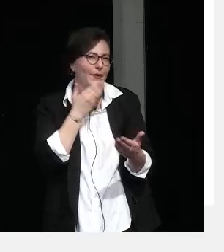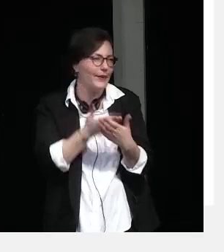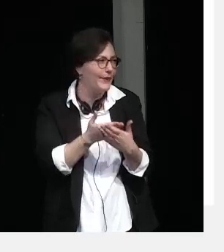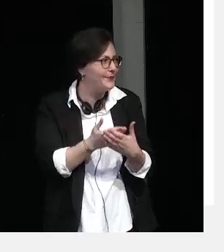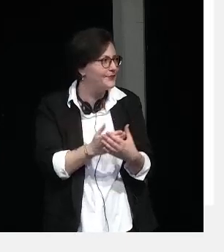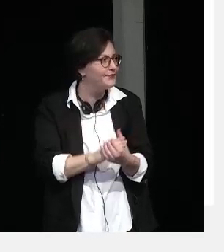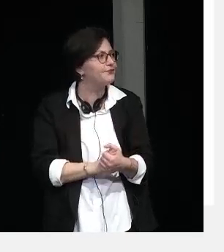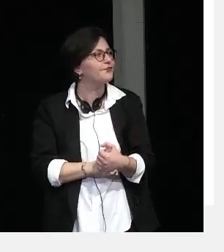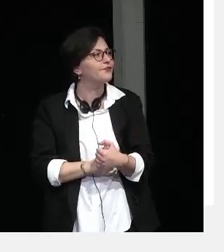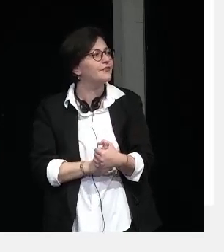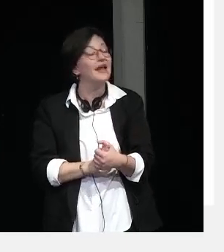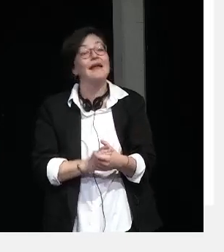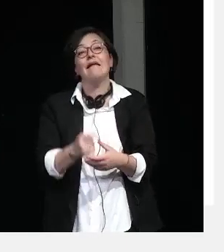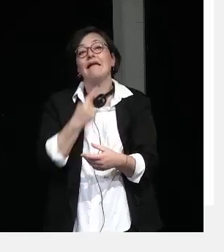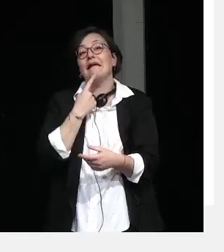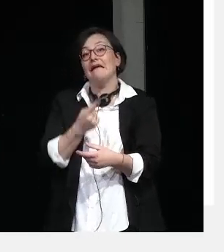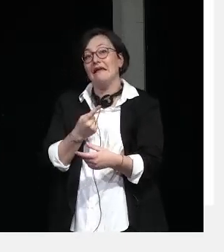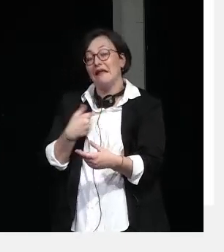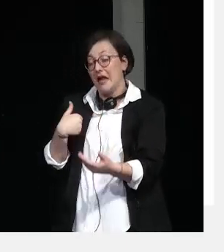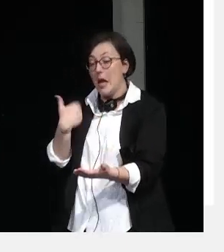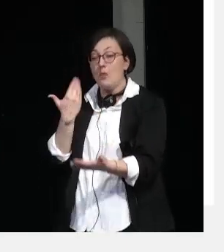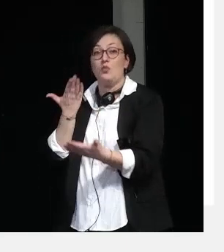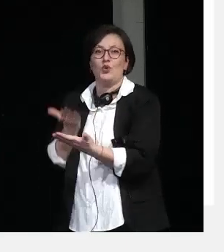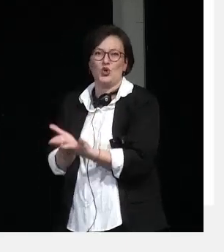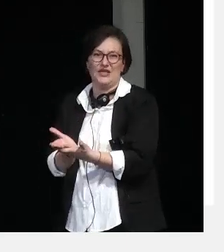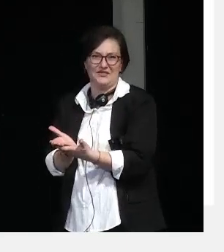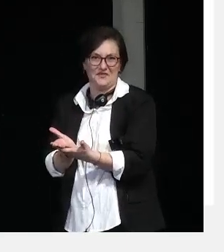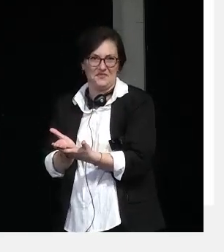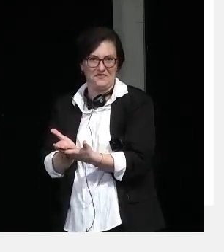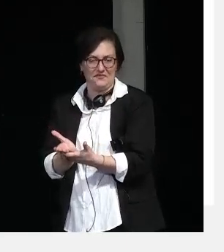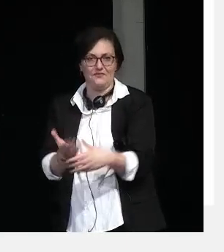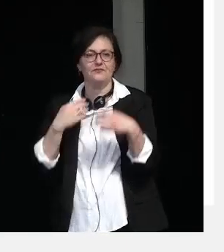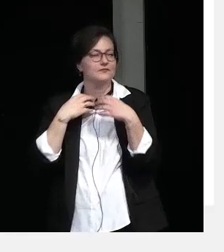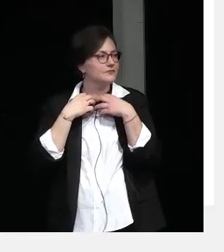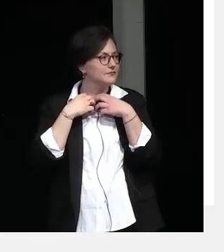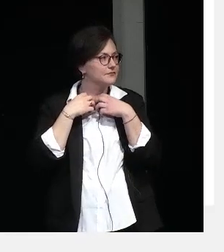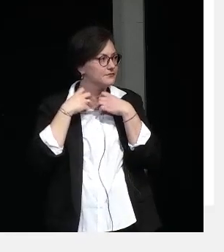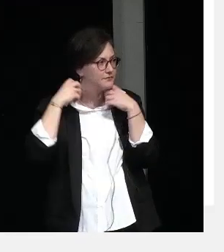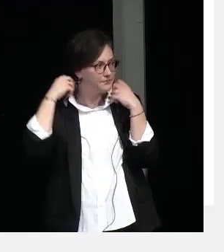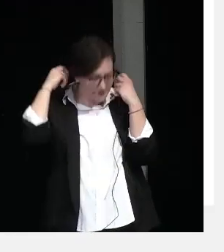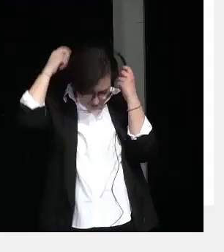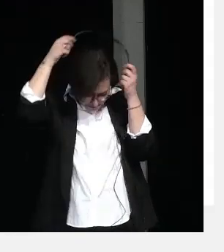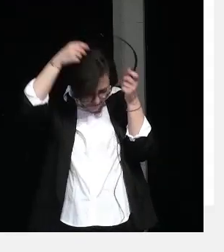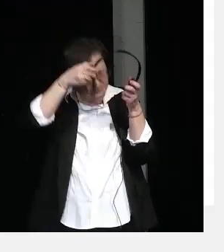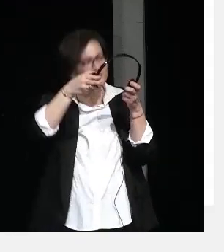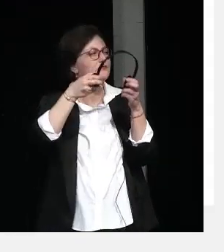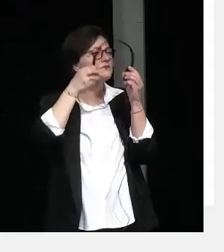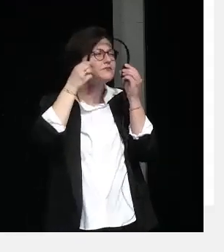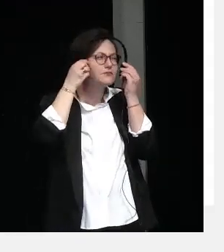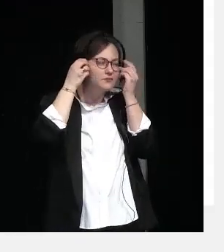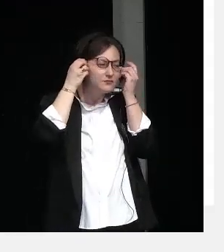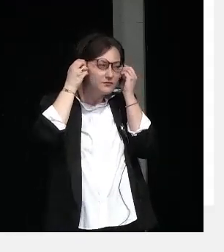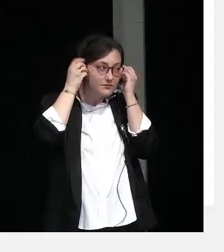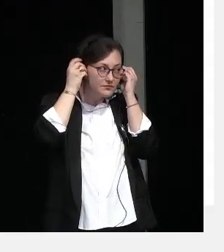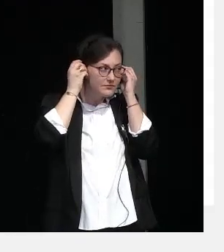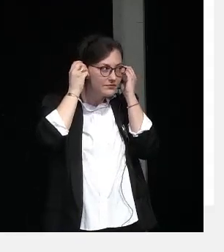Έχω μια πρόταση. I have a proposal. My proposal was idea.